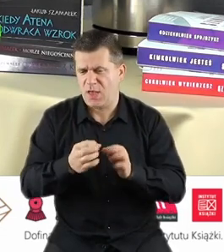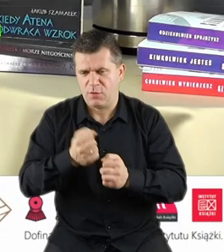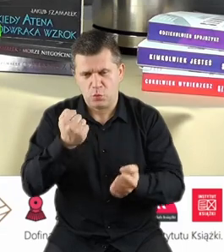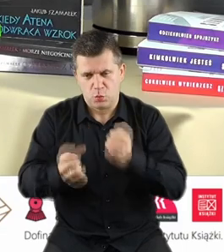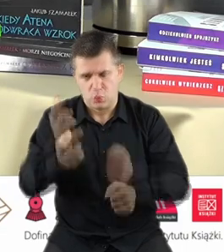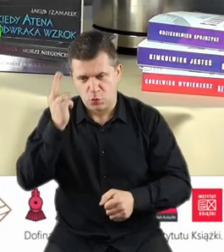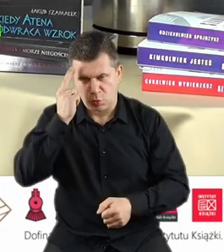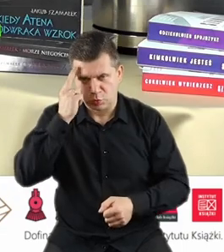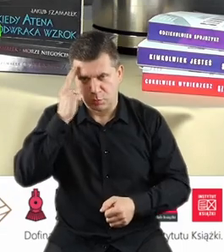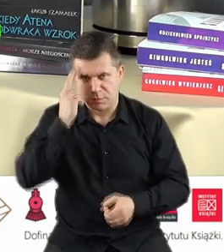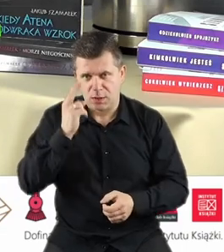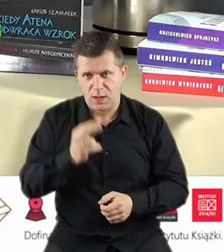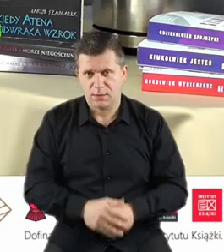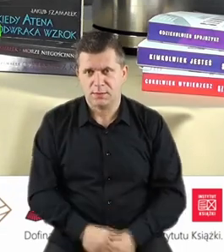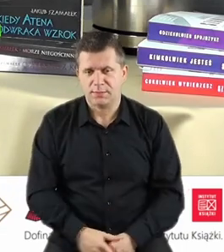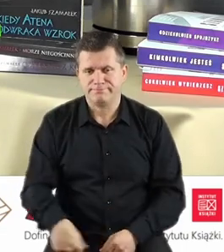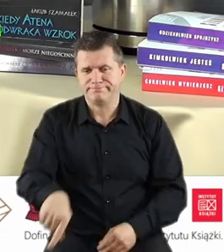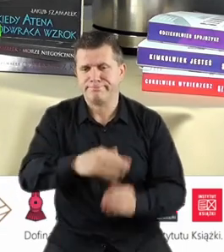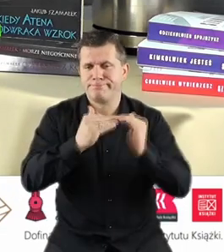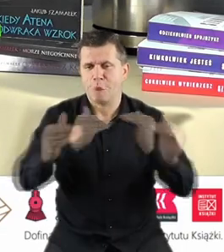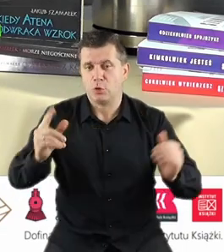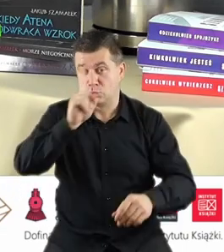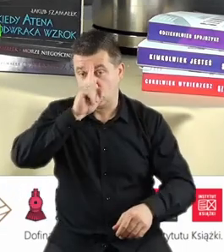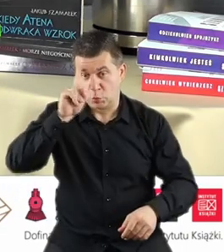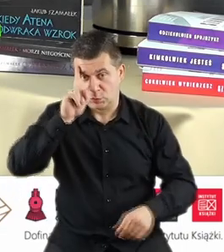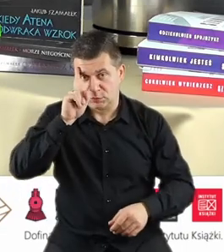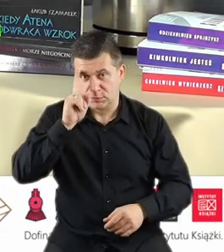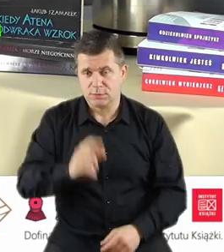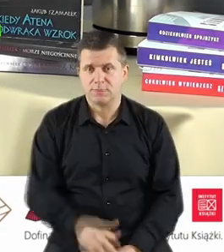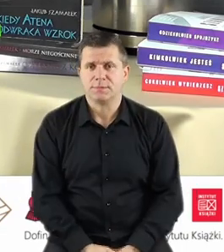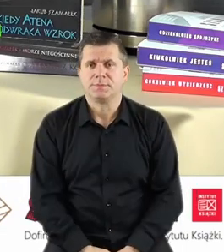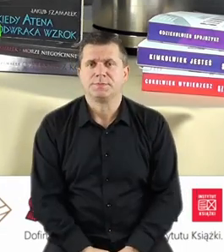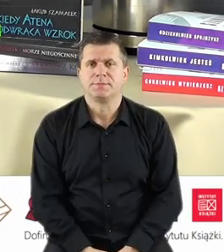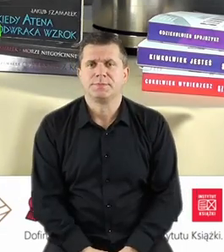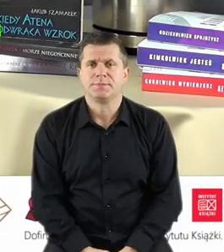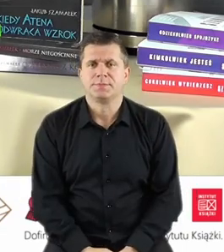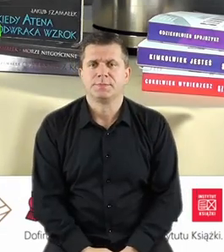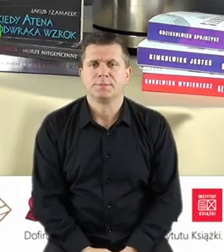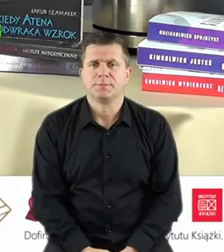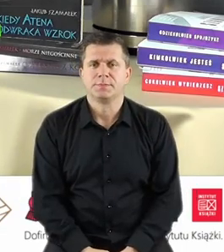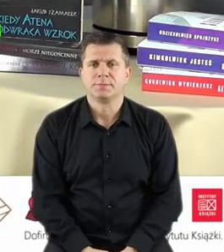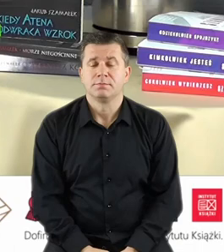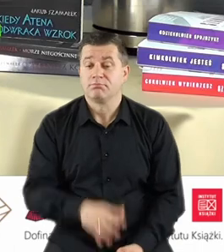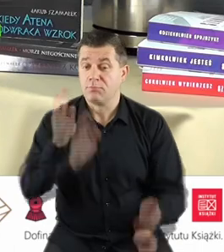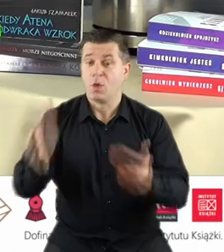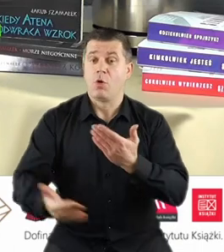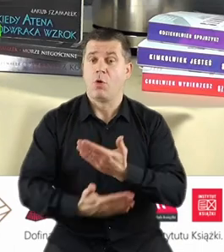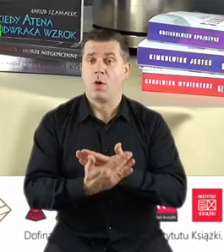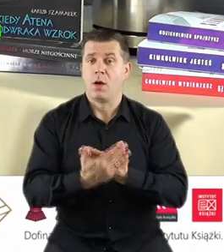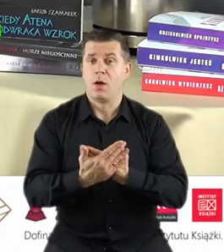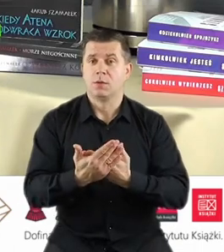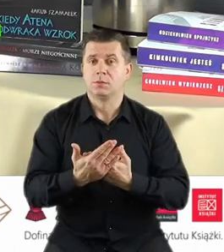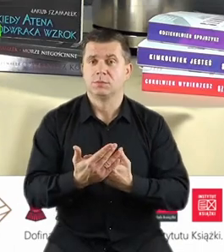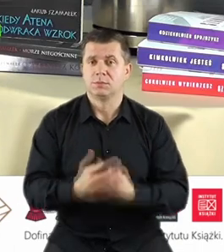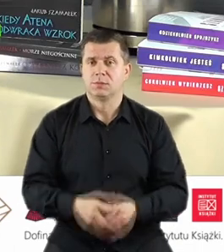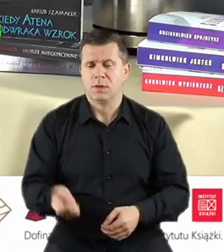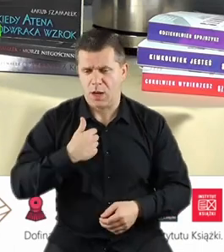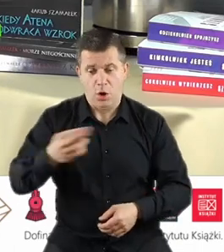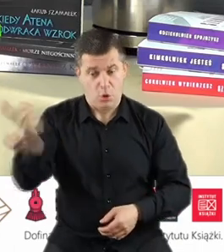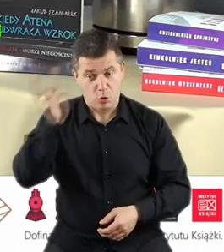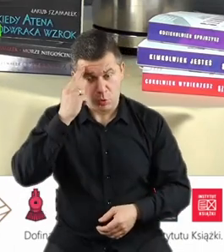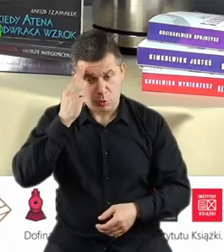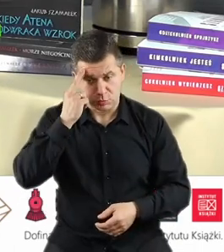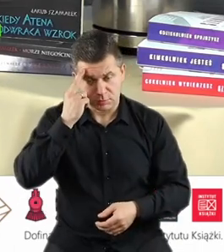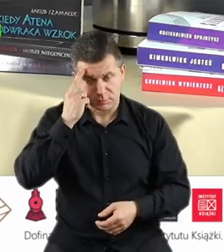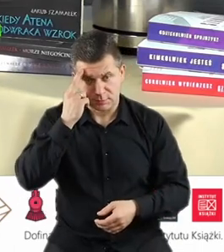poziomie ludzkim, takim poziomie naszej percepcji rzeczywistości. Bo się okazuje, że jakby my oczywiście rozumiemy pewne